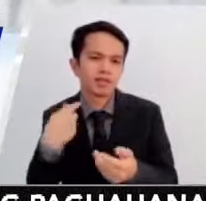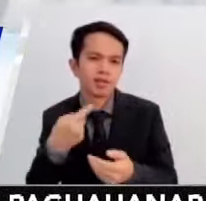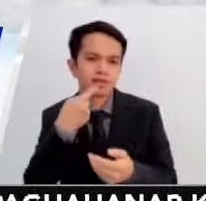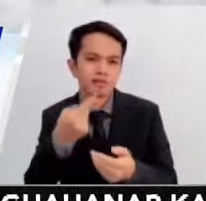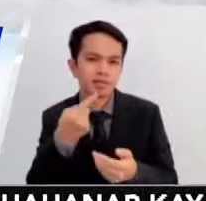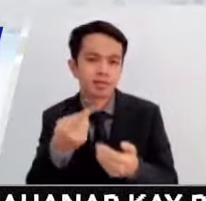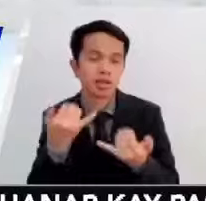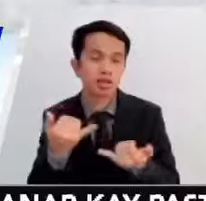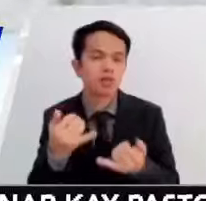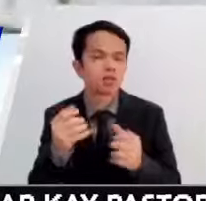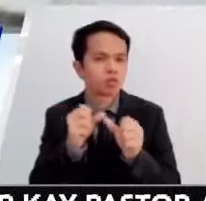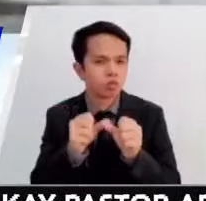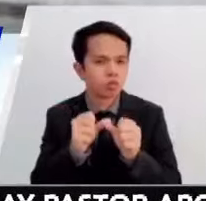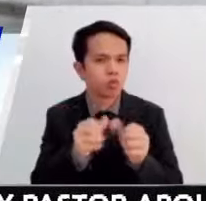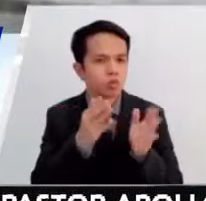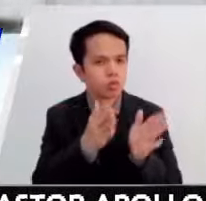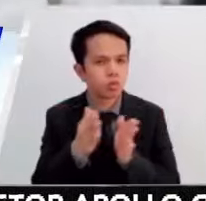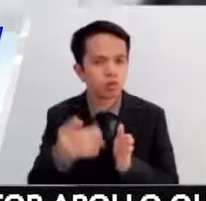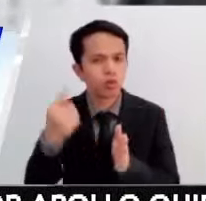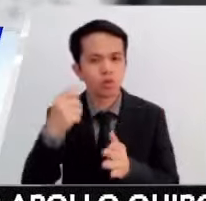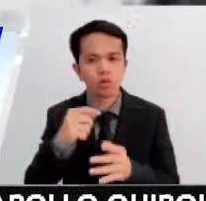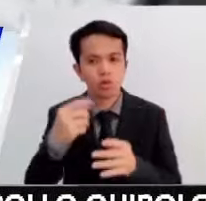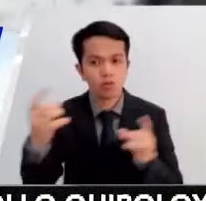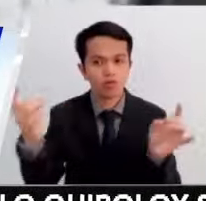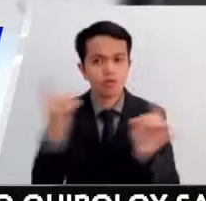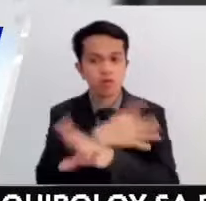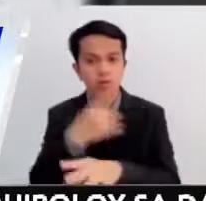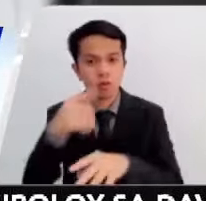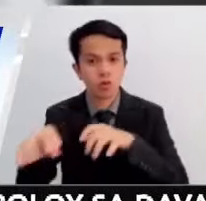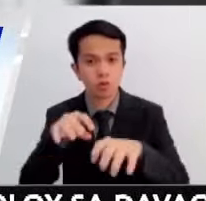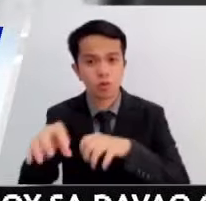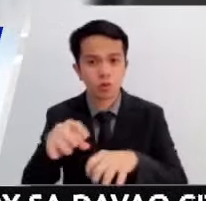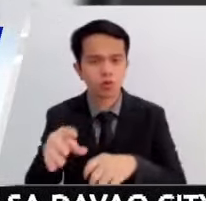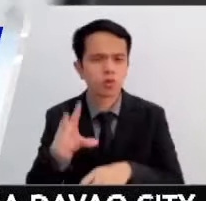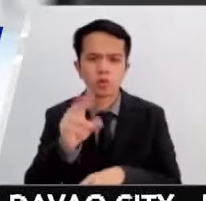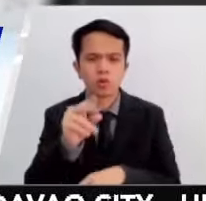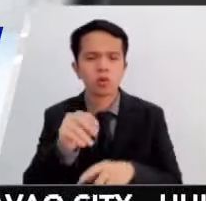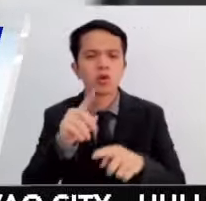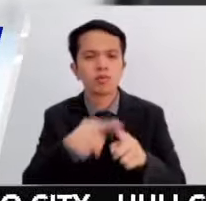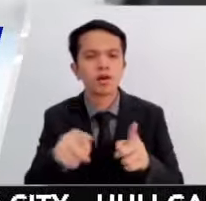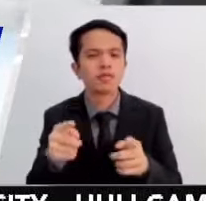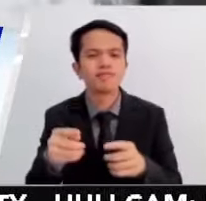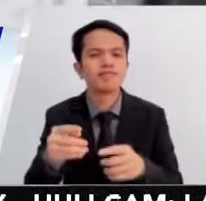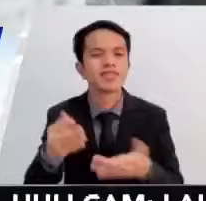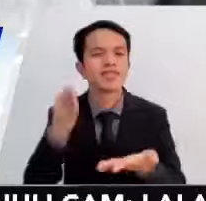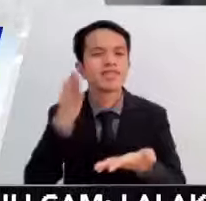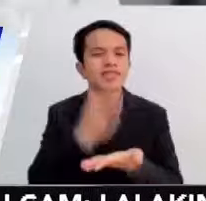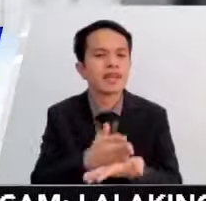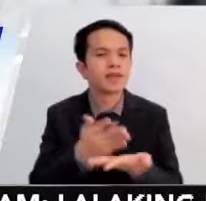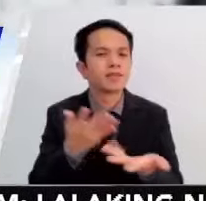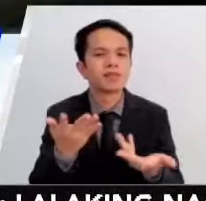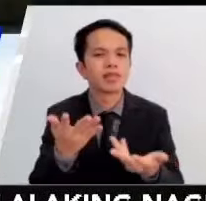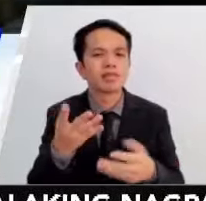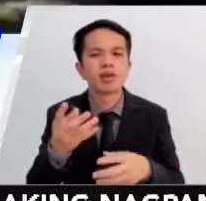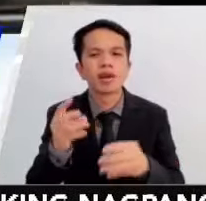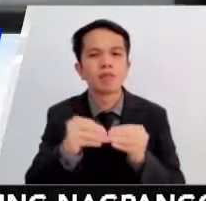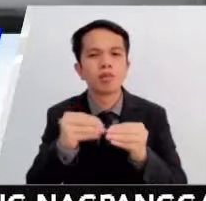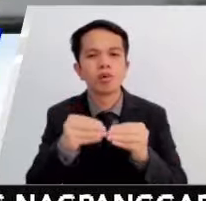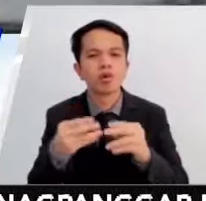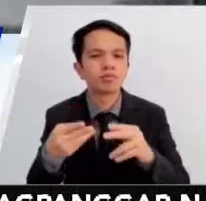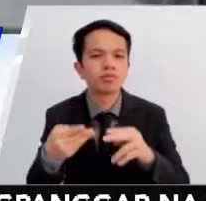Pilipinas, hindi para gumanti sa mga agresibong aksyon o armed attack, kundi para iwasang may armed attack na